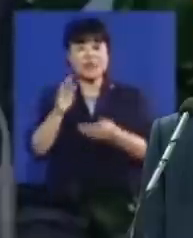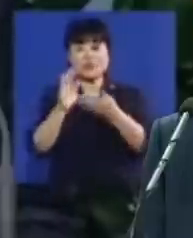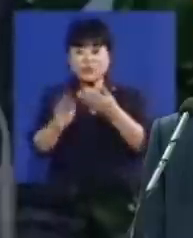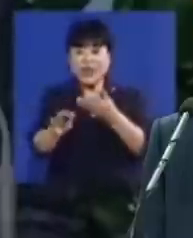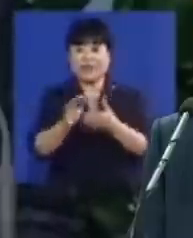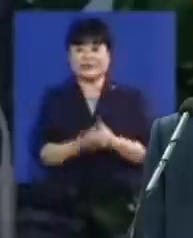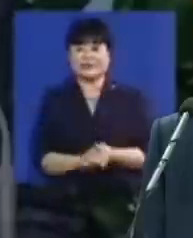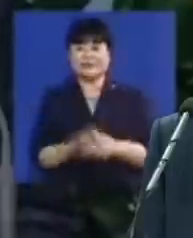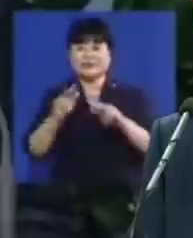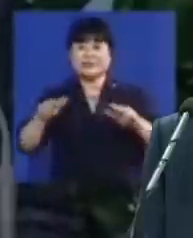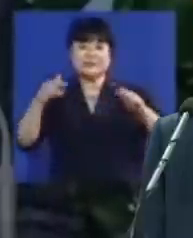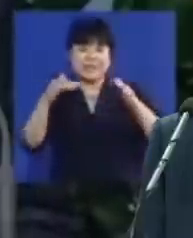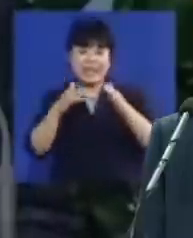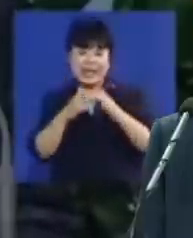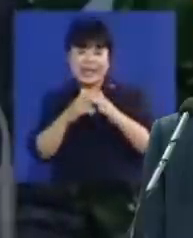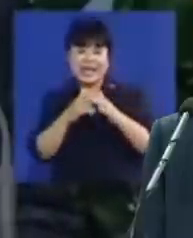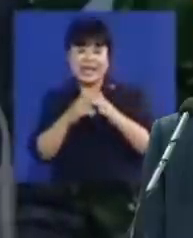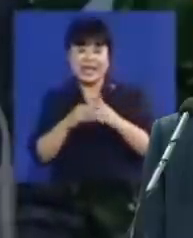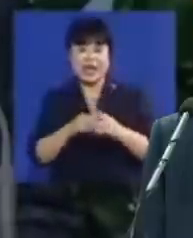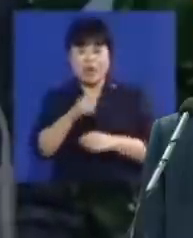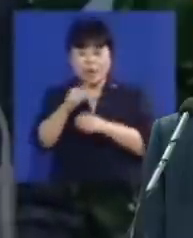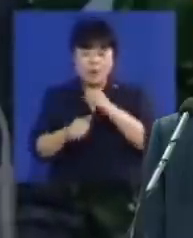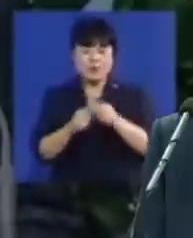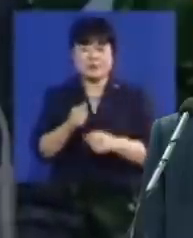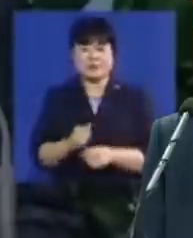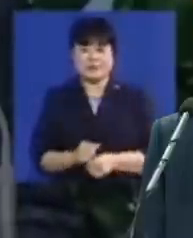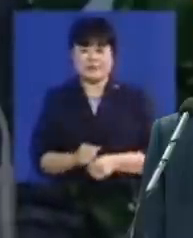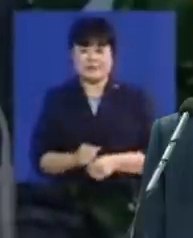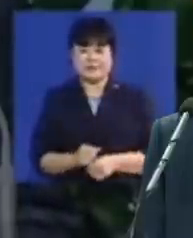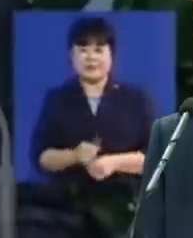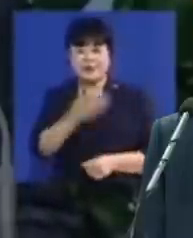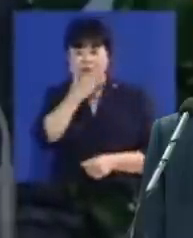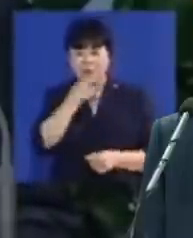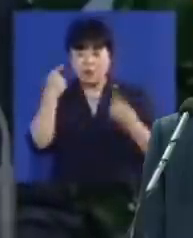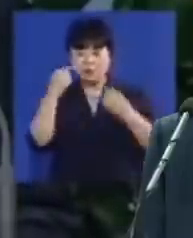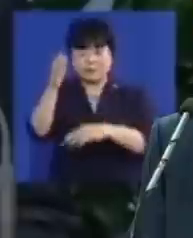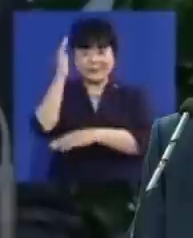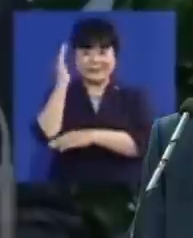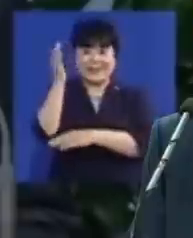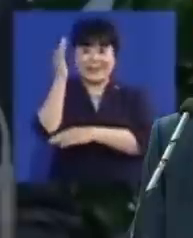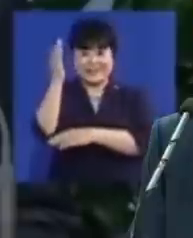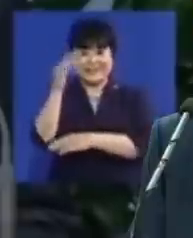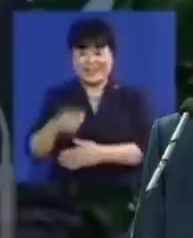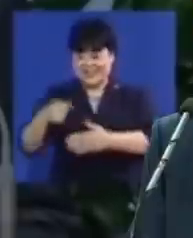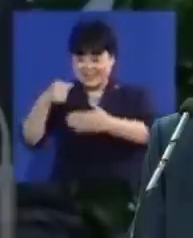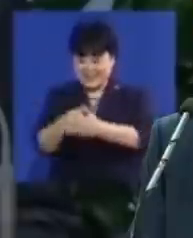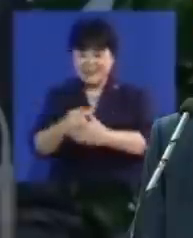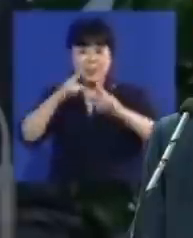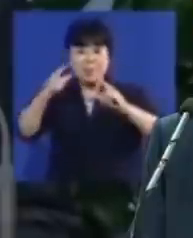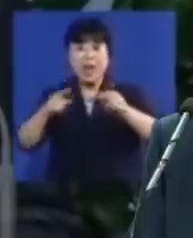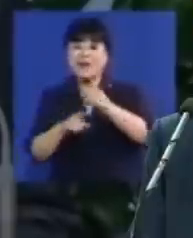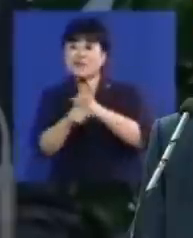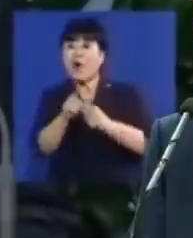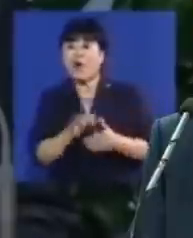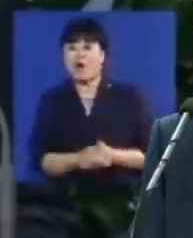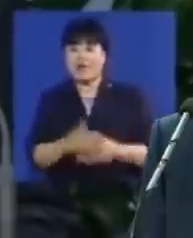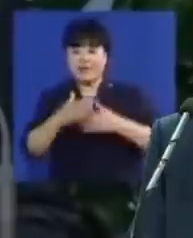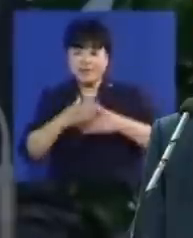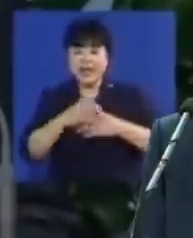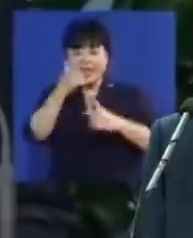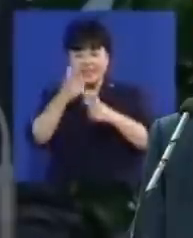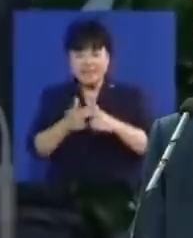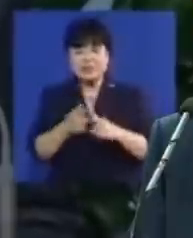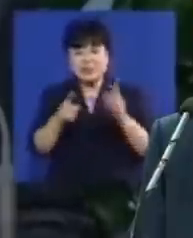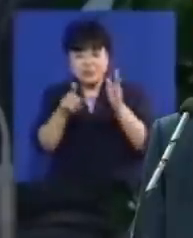다음에 지금까지 50년 넘게 복음을 증거하되 담대하게 할 수 있는 것은 내가